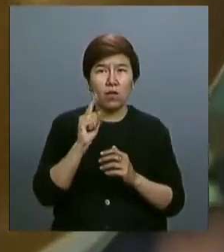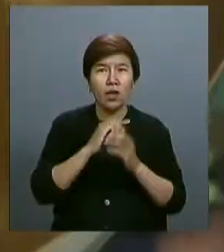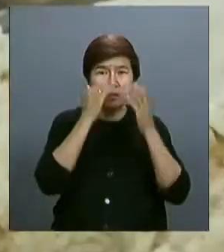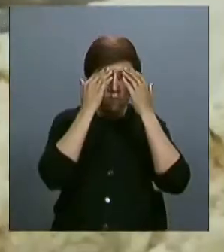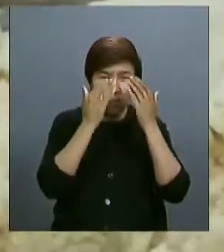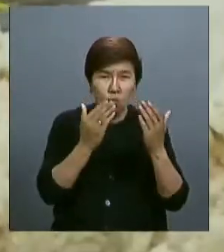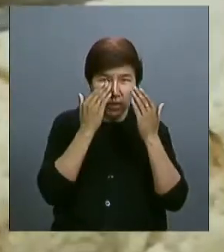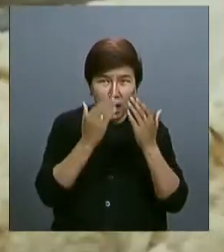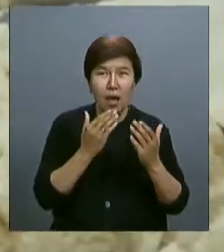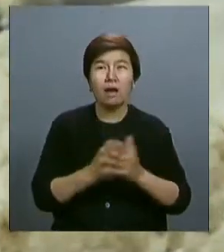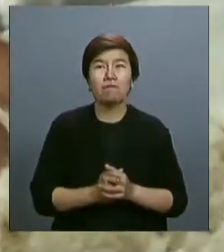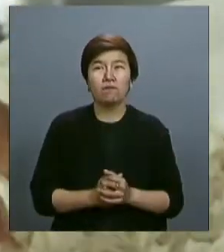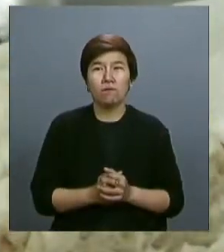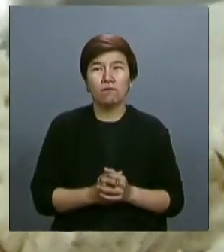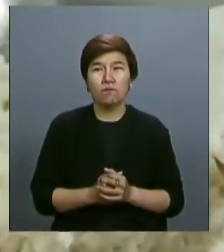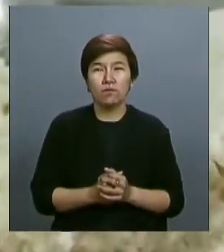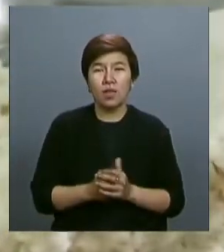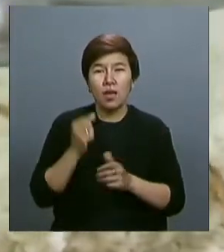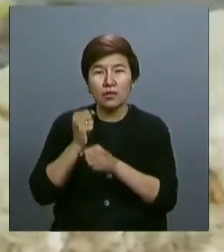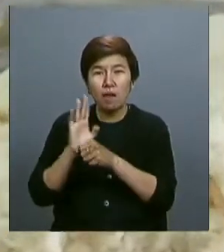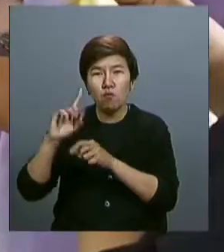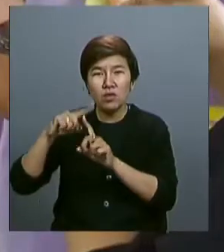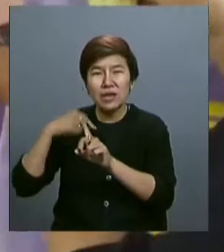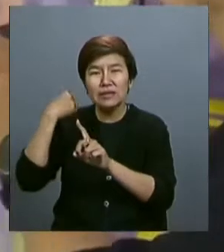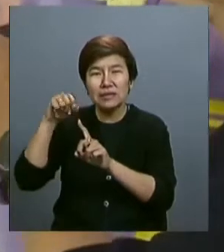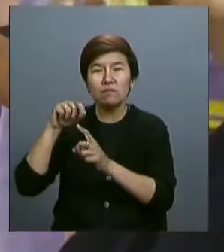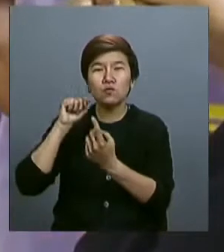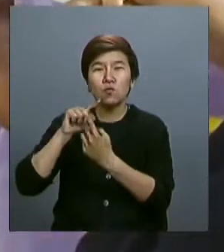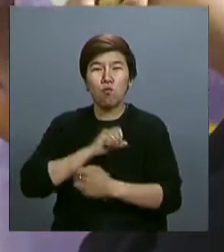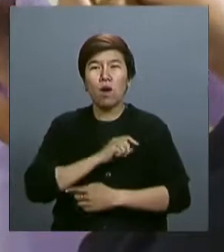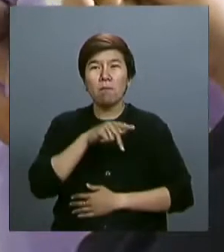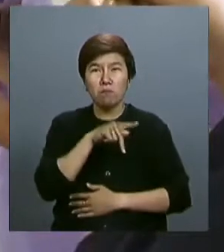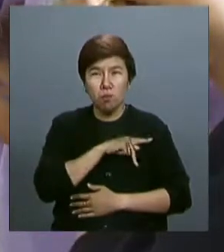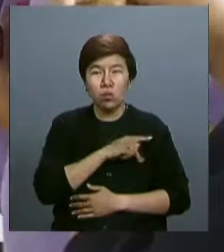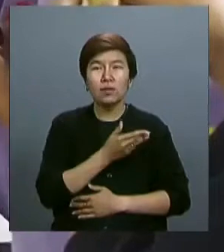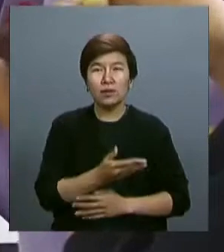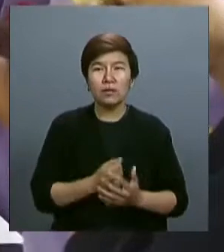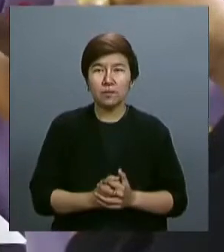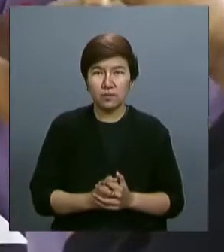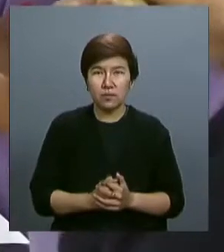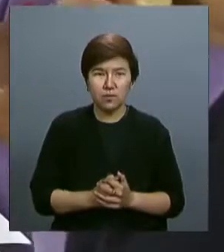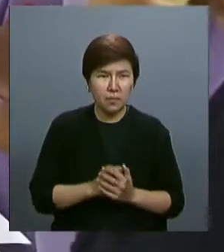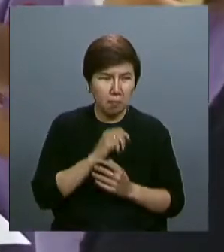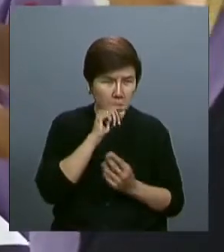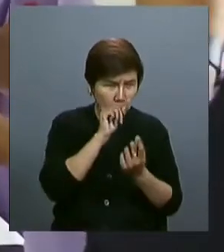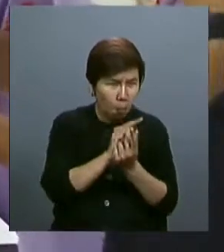ลิมหรืองานบุญศาสตร์เดือน10ของชาวพุทธในช่วงปกติจะหาทานได้ยาก